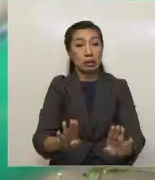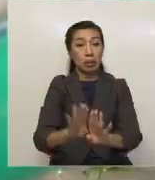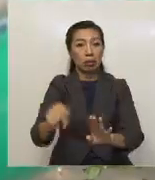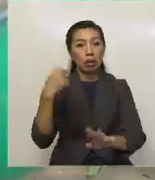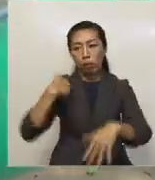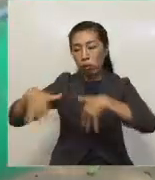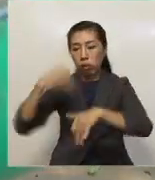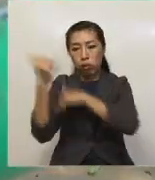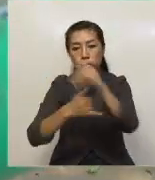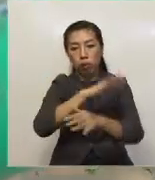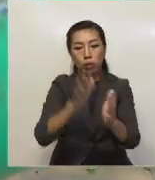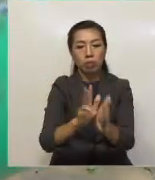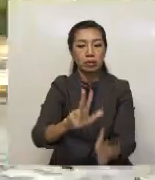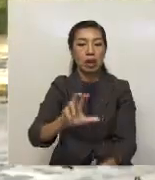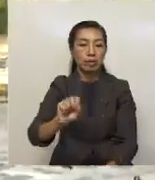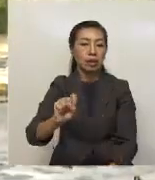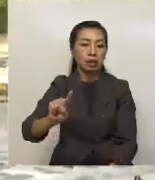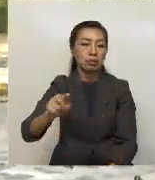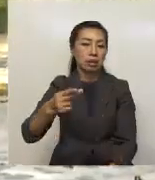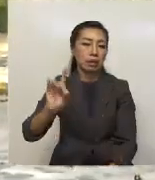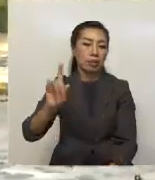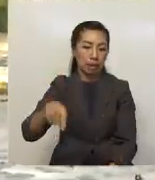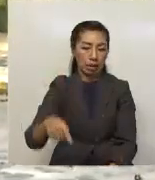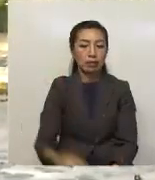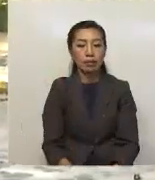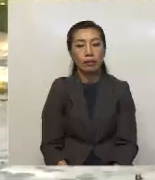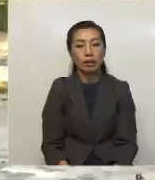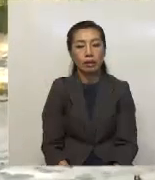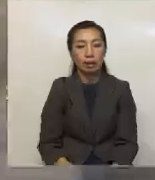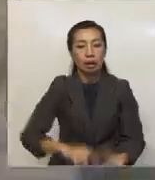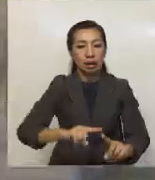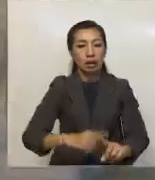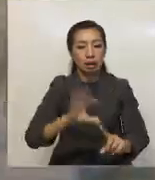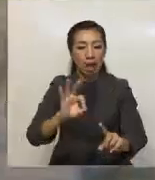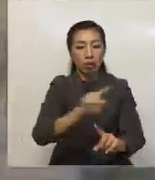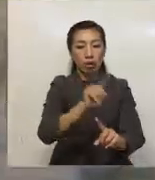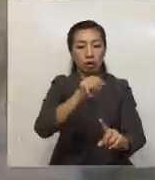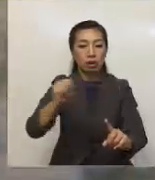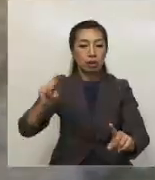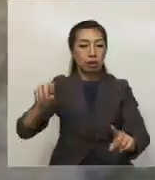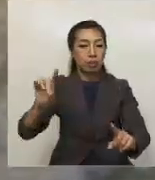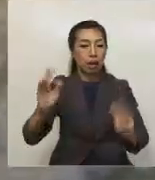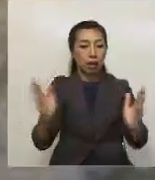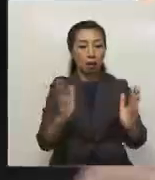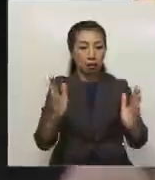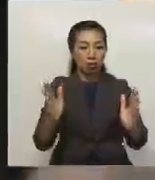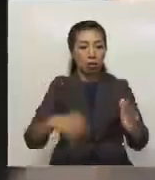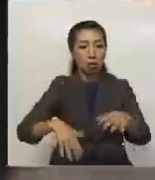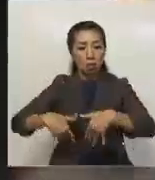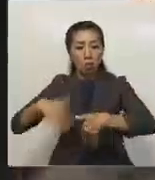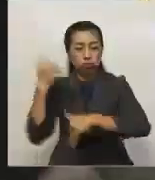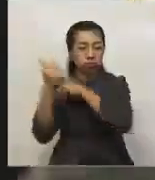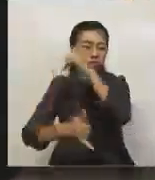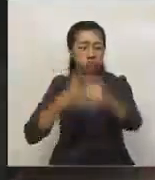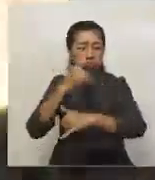ครับ 318,000 คนแล้วระหว่างวันที่1ถึง28กันยายนมียอดผู้เข้าชมสูงสุดนะครับ